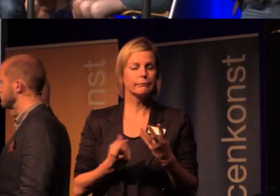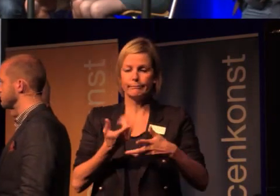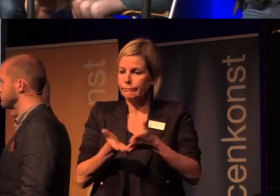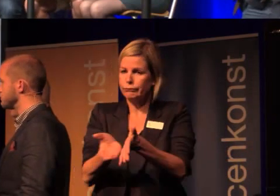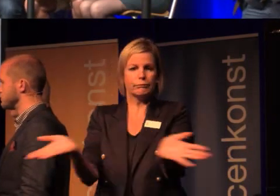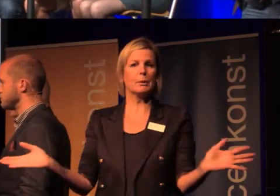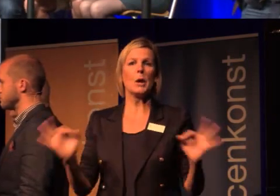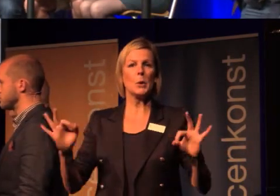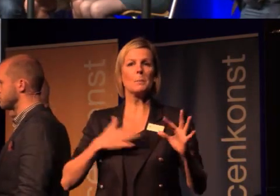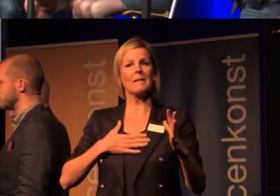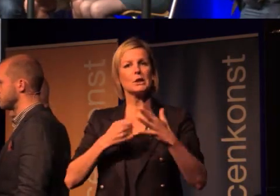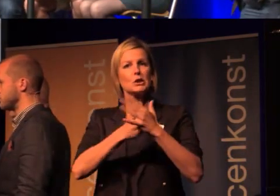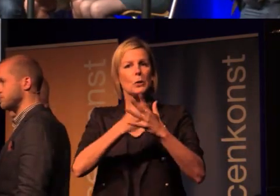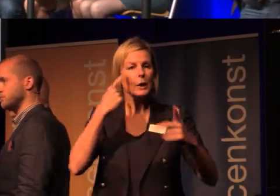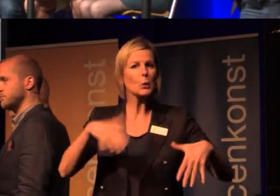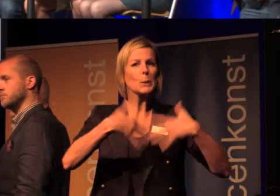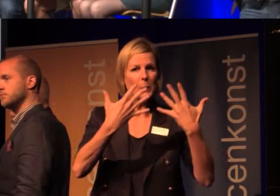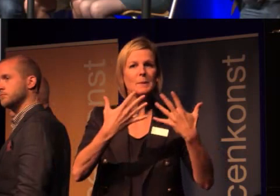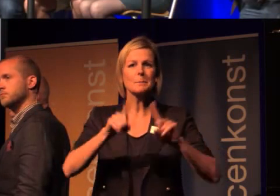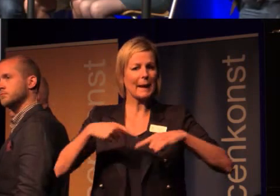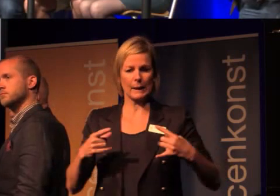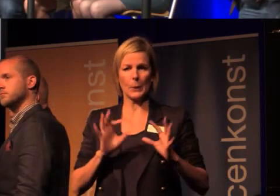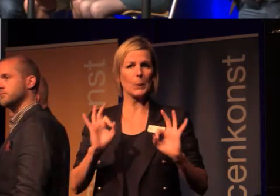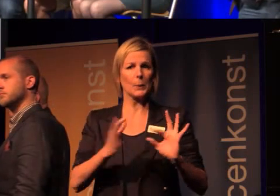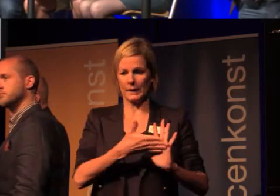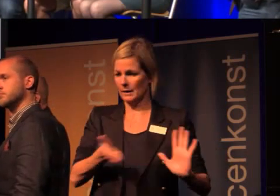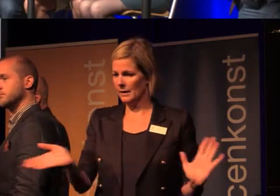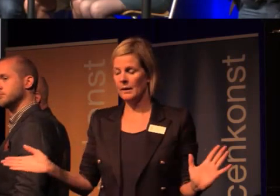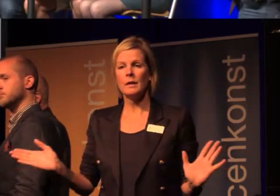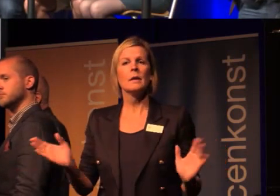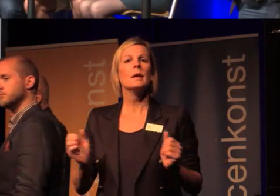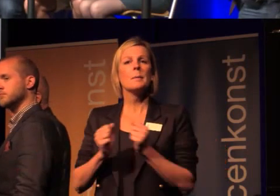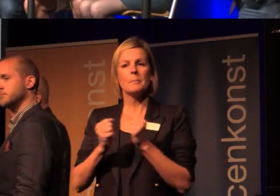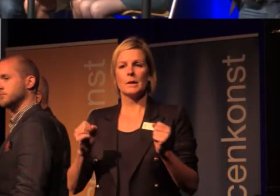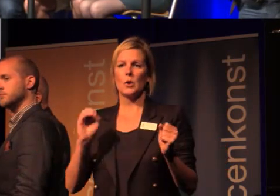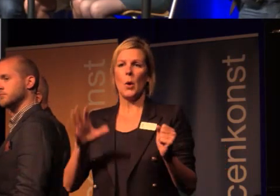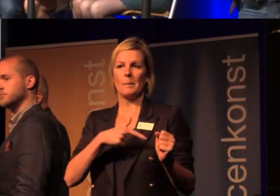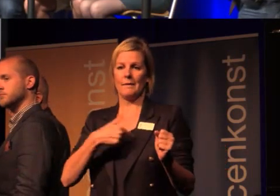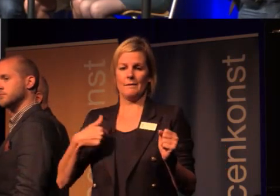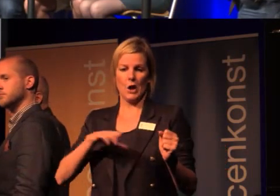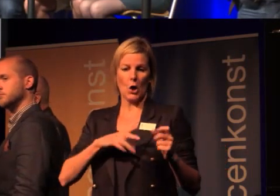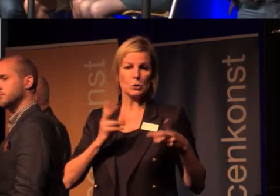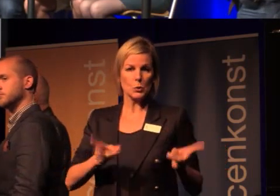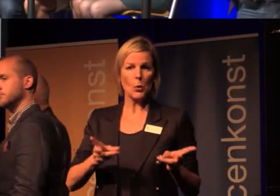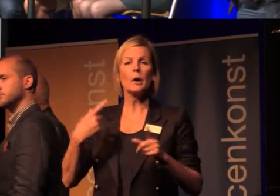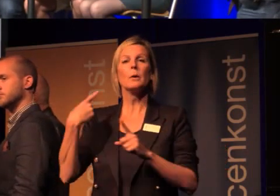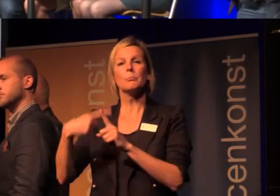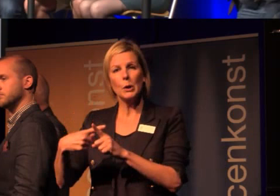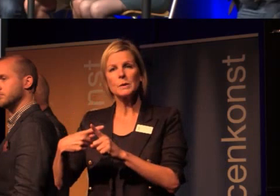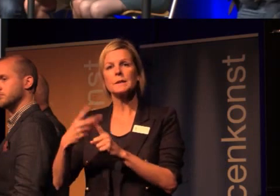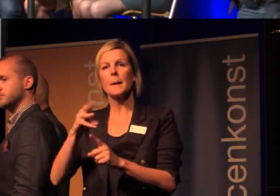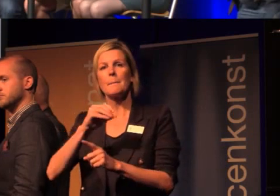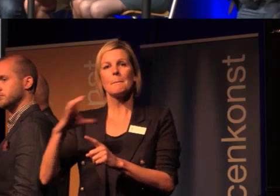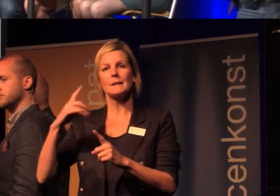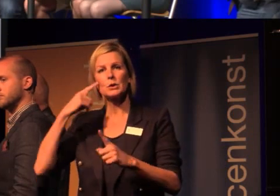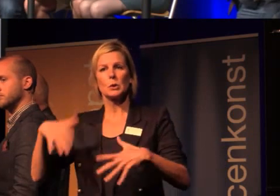kulturen. Men det är klart att även om man har det här och även har då såklart en stor masskultur som klarar sig utmärkt på